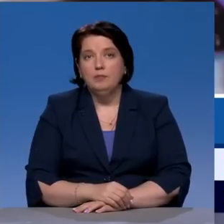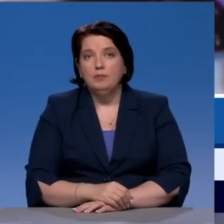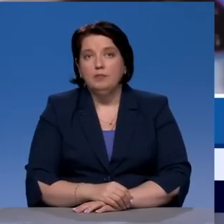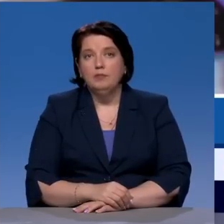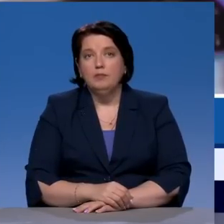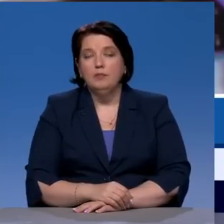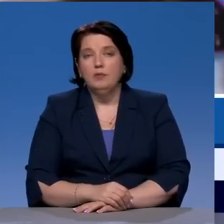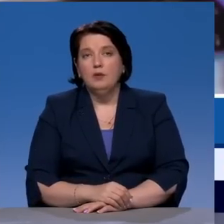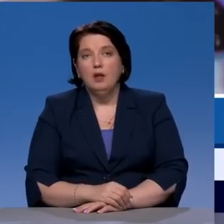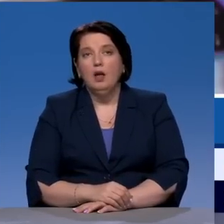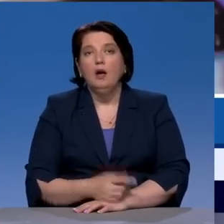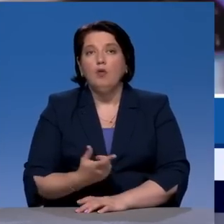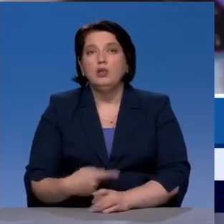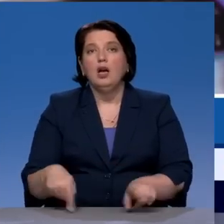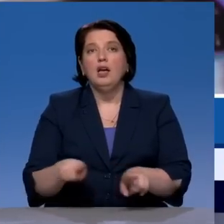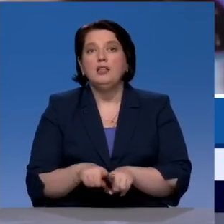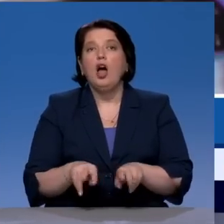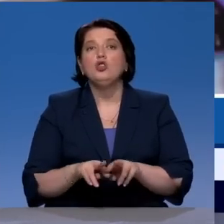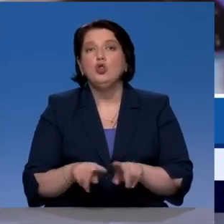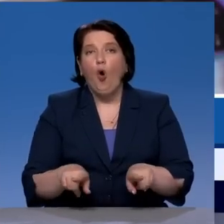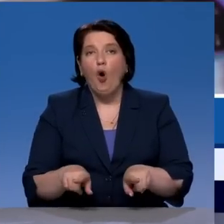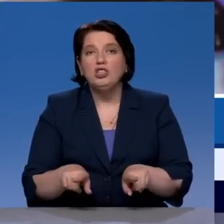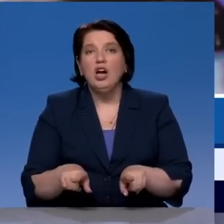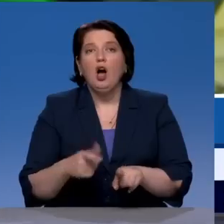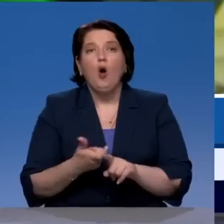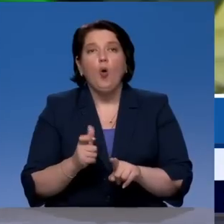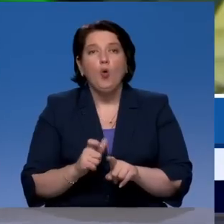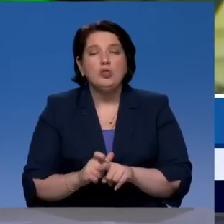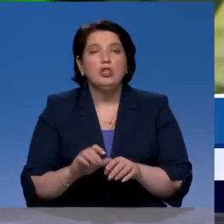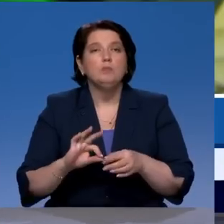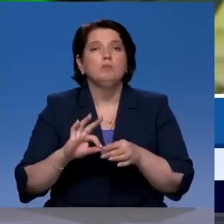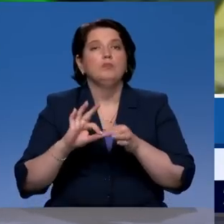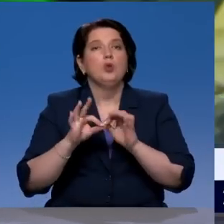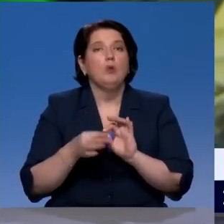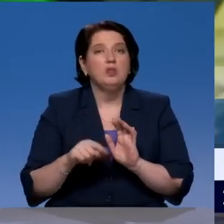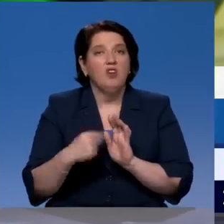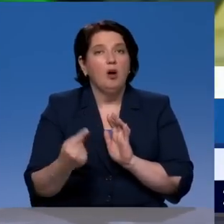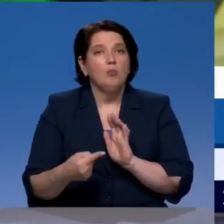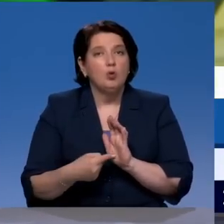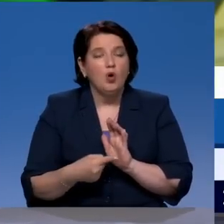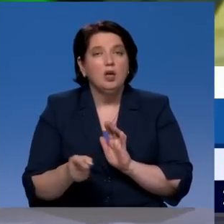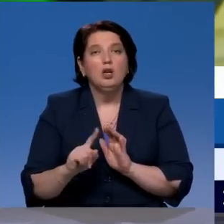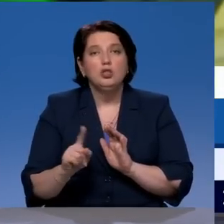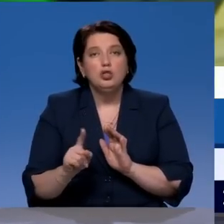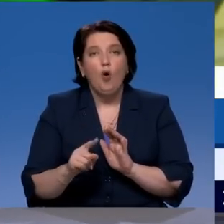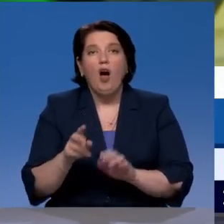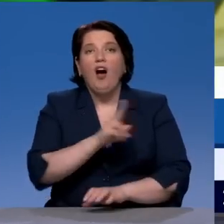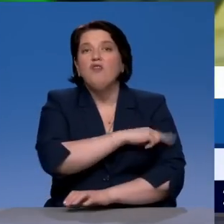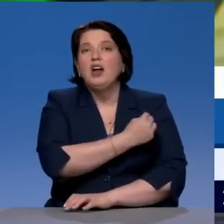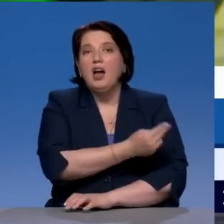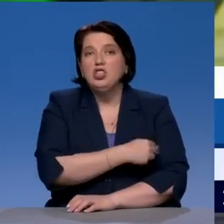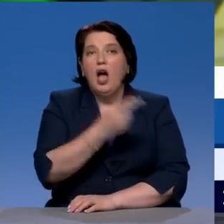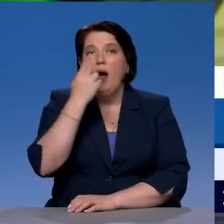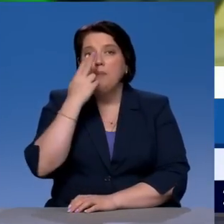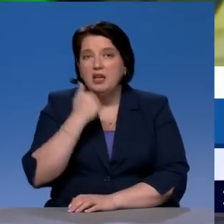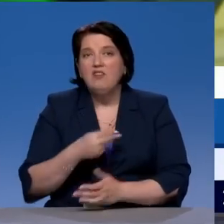Вопрос. Тоже это, важный, конечно. На самом деле, здесь тоже достаточно глубокий вопрос. Вопрос в том, что врачи на сегодняшний день привыкли